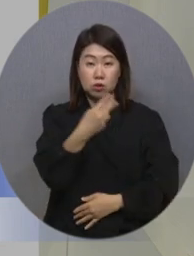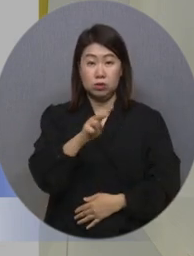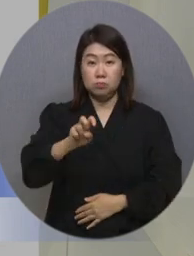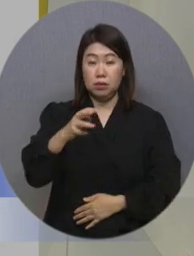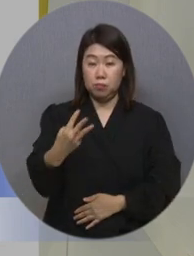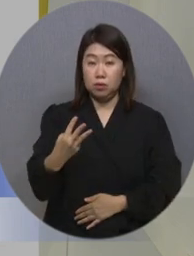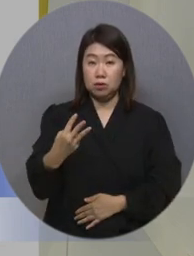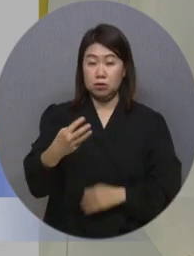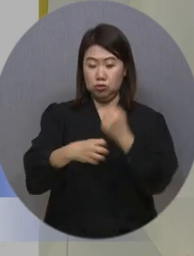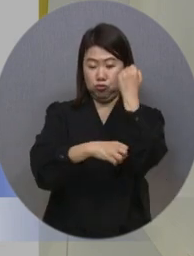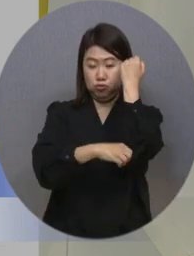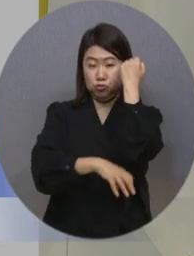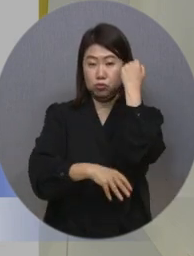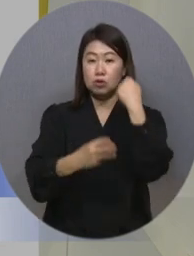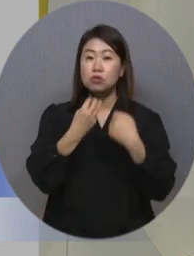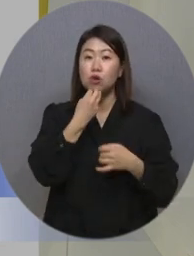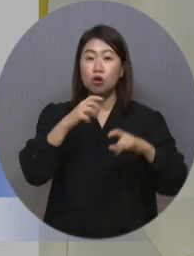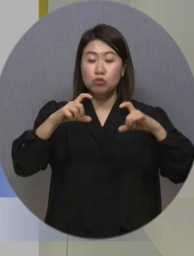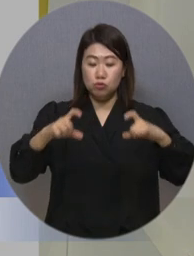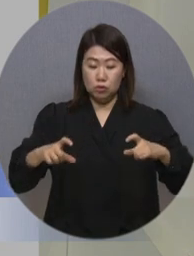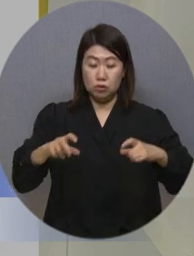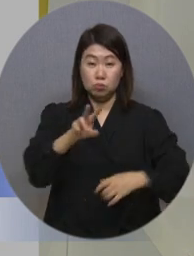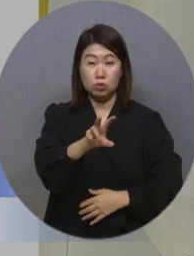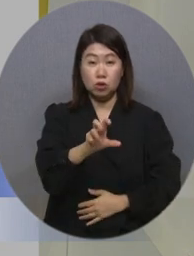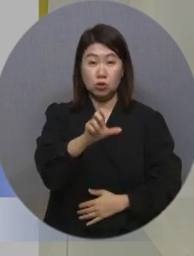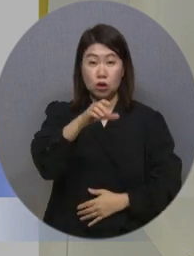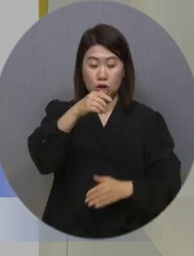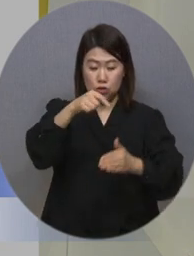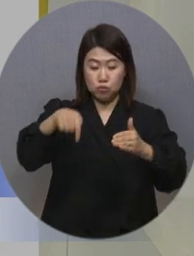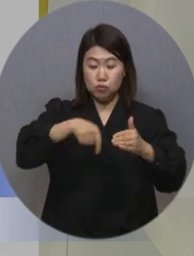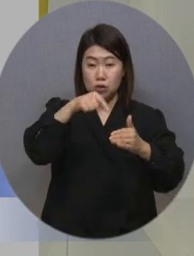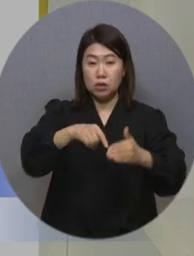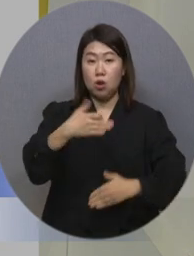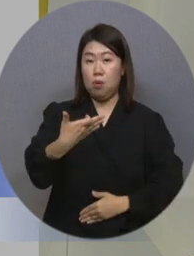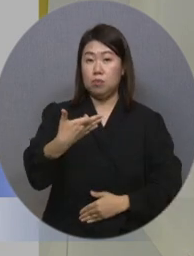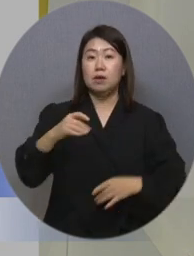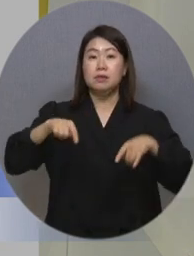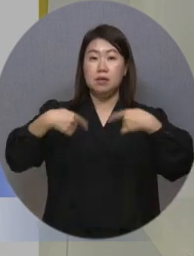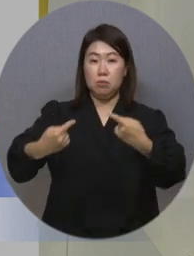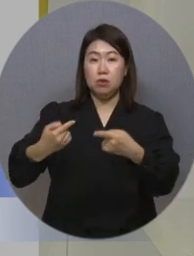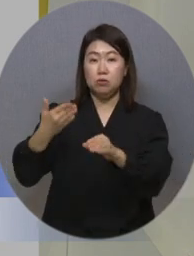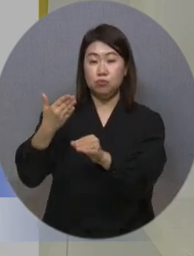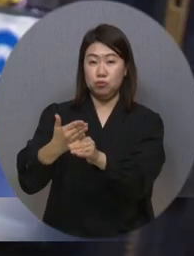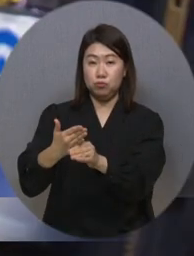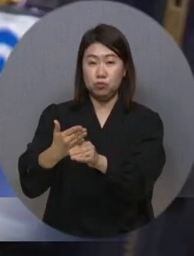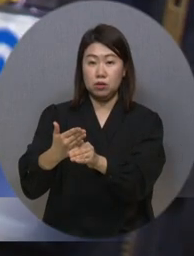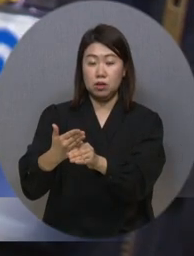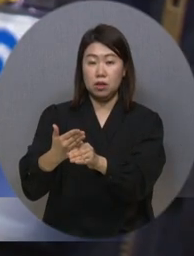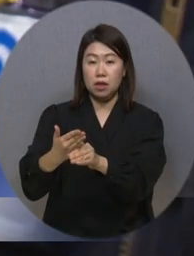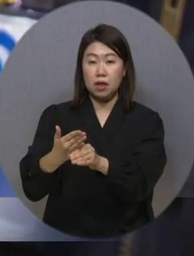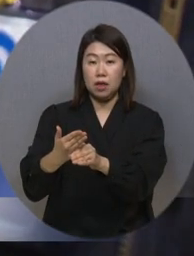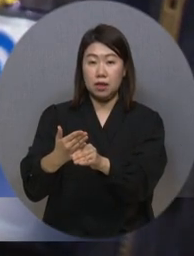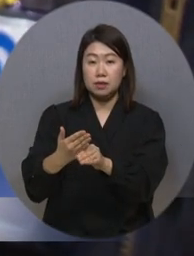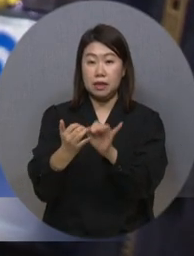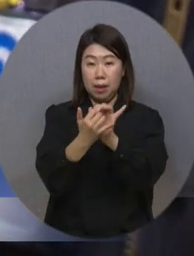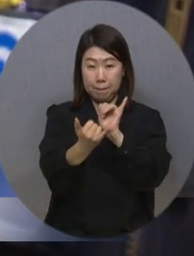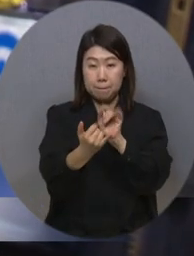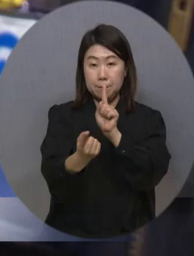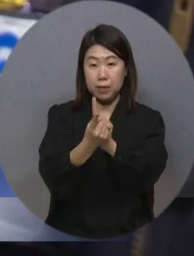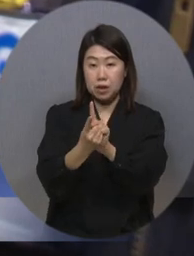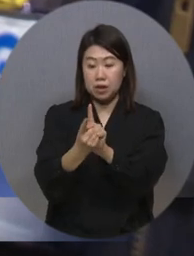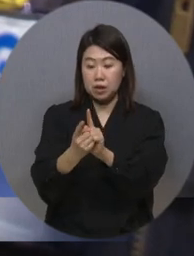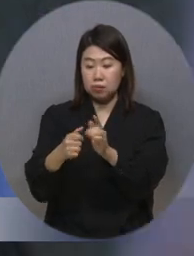기준으로 서울시 25개 자치구 중 19개 자치구가 참여하고 있는 가운데 대인대물 배상